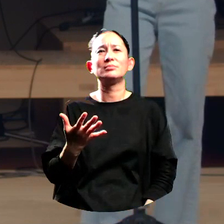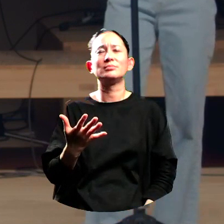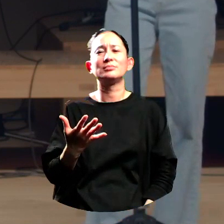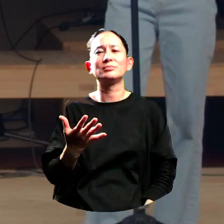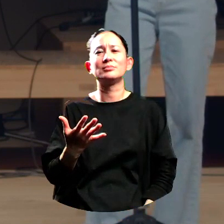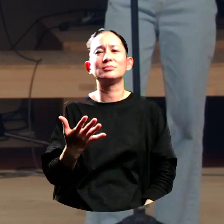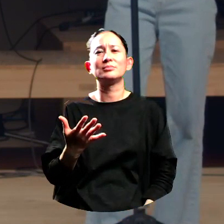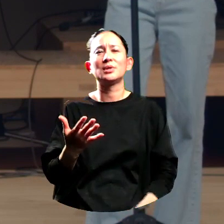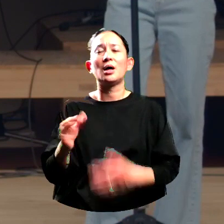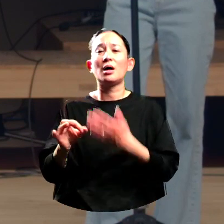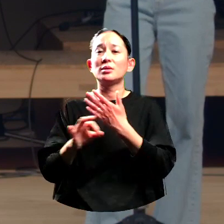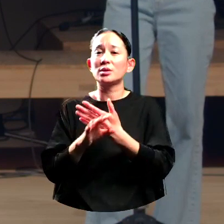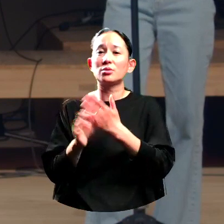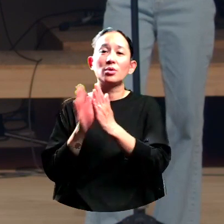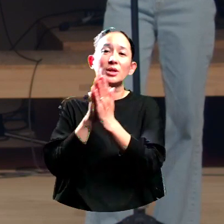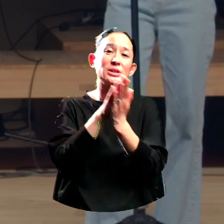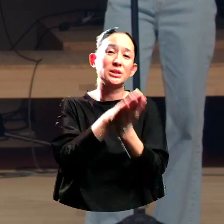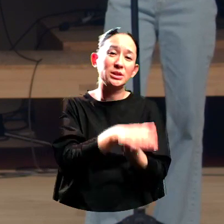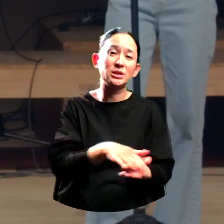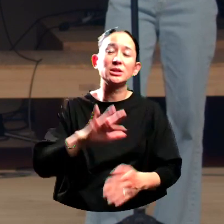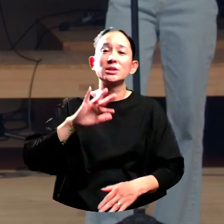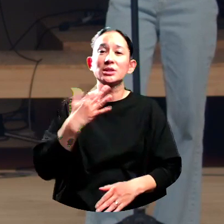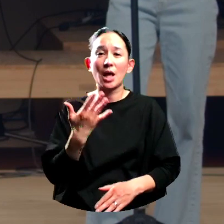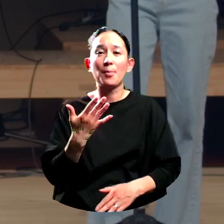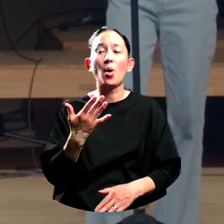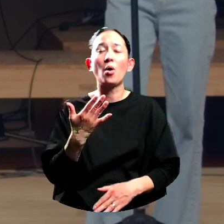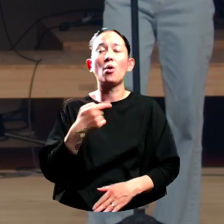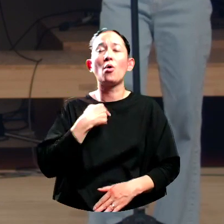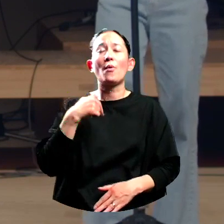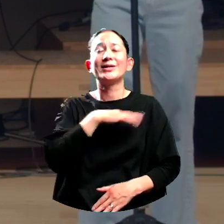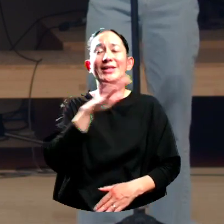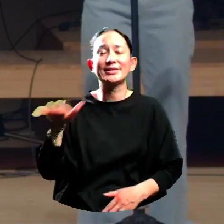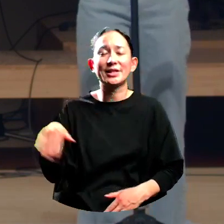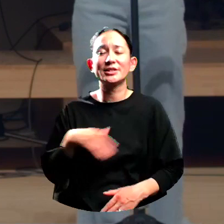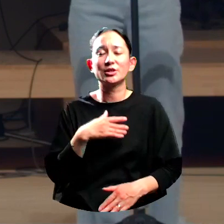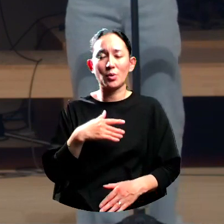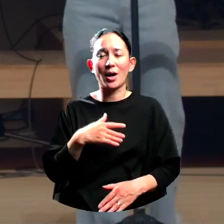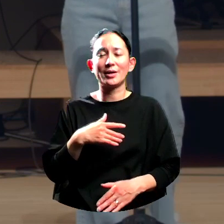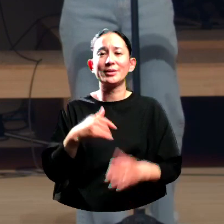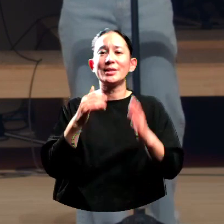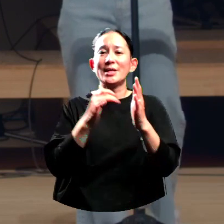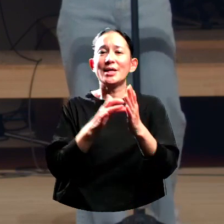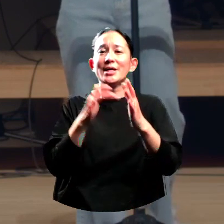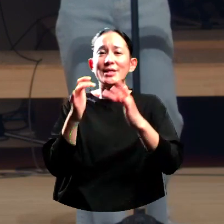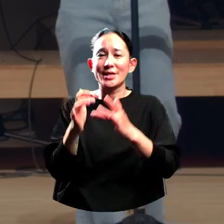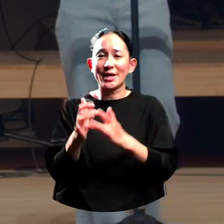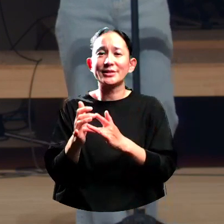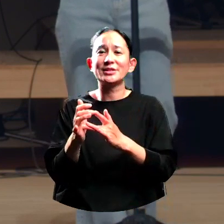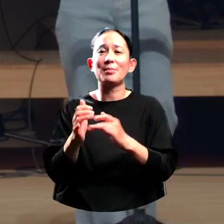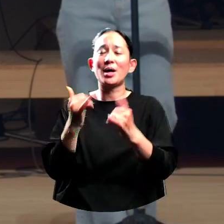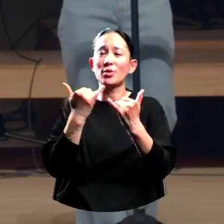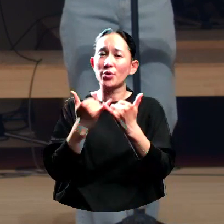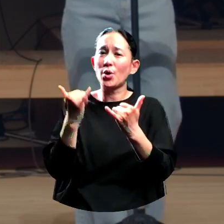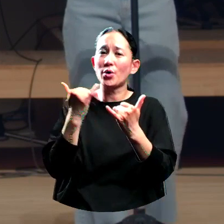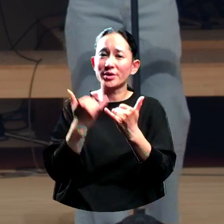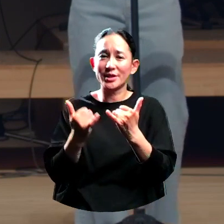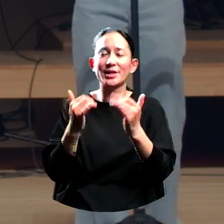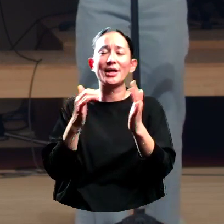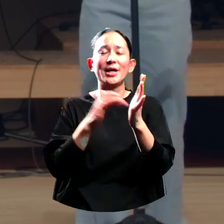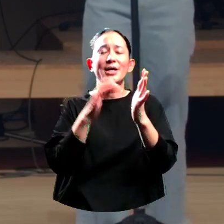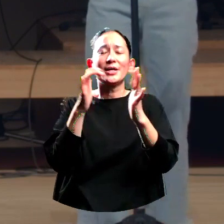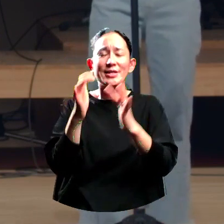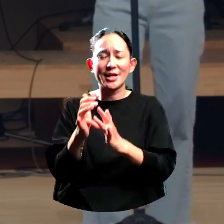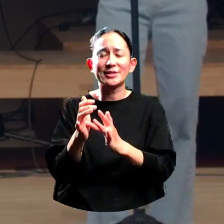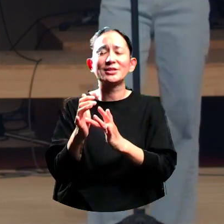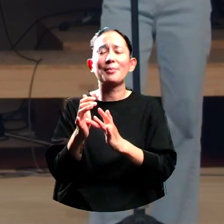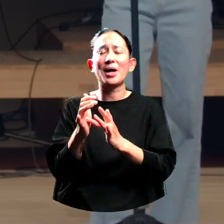たとえ死んでも、なお私たちにはイエス様のように、イエス様と共に復活の命に生かされていく、永遠に生かされ